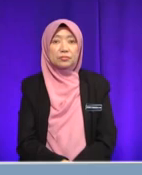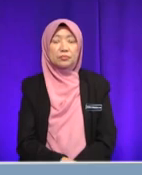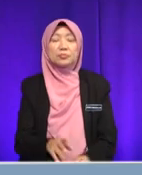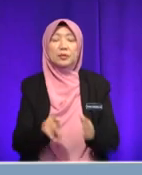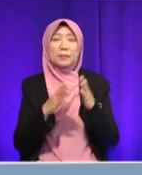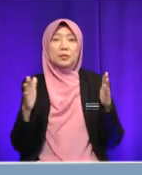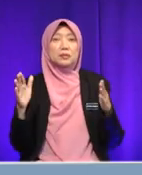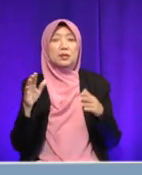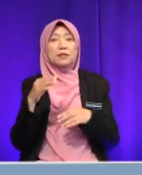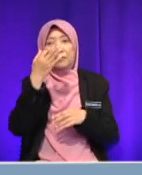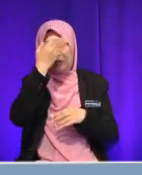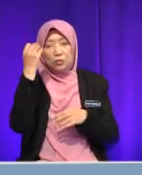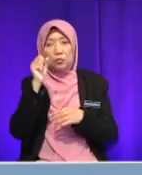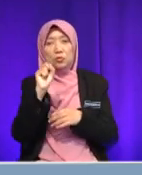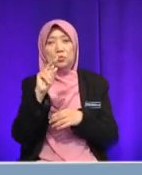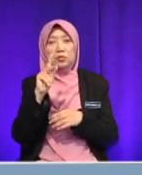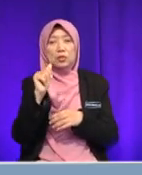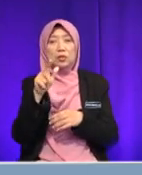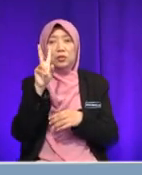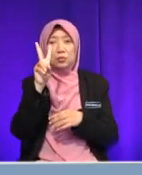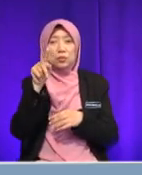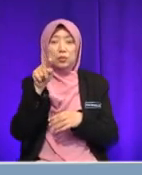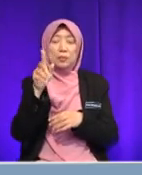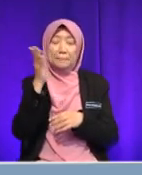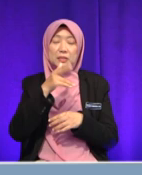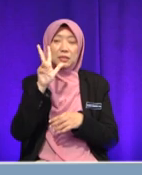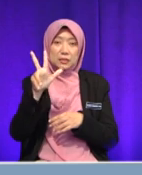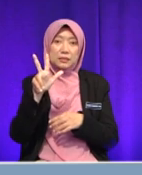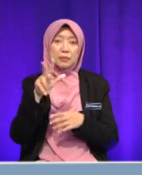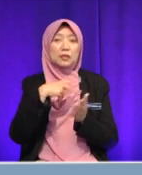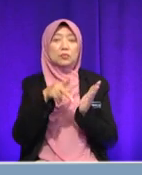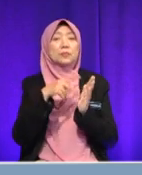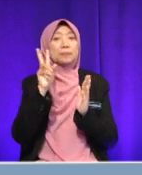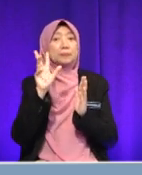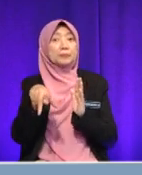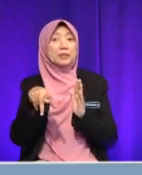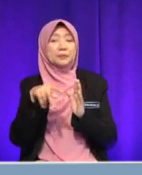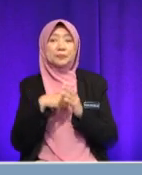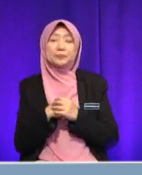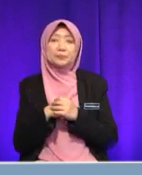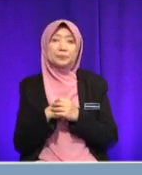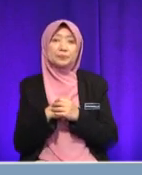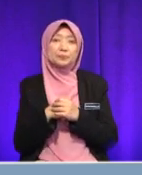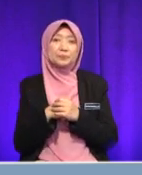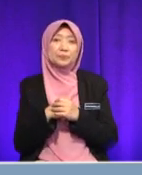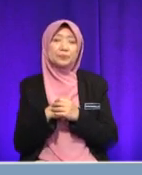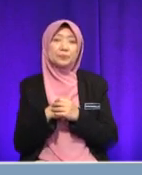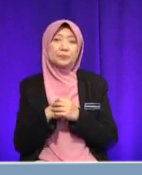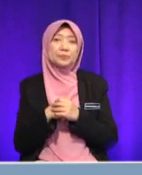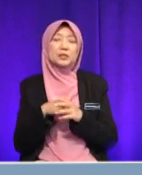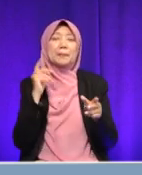Pembesaran dan faktor skala adalah 2/3 pada pusat P. Pembesaran faktor skala 2/3 pada pusat